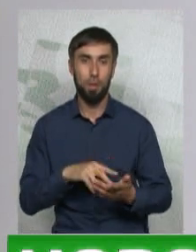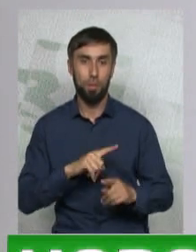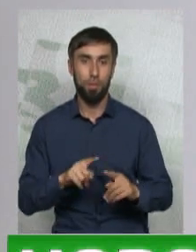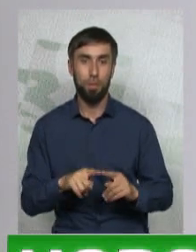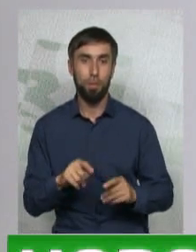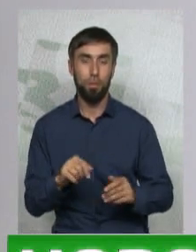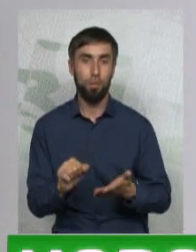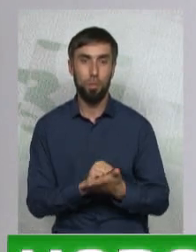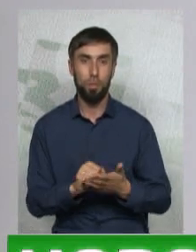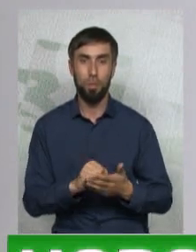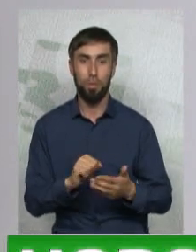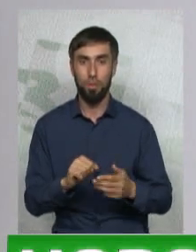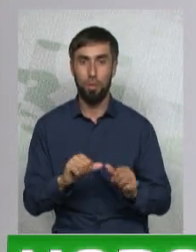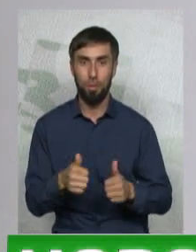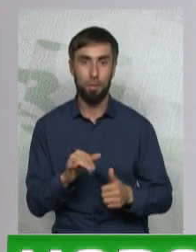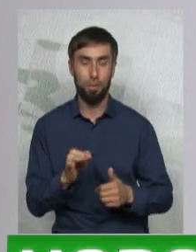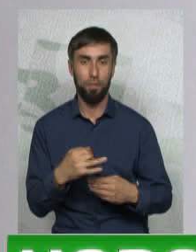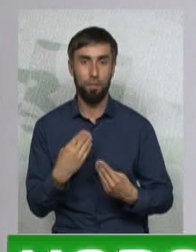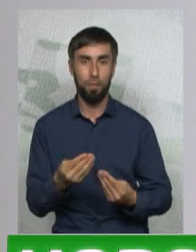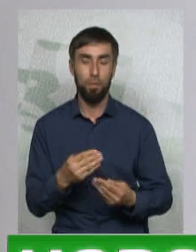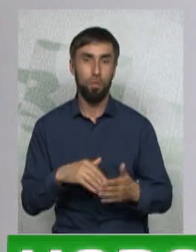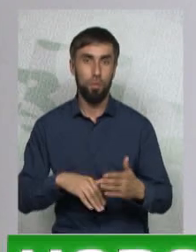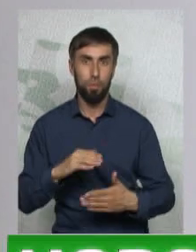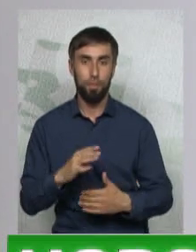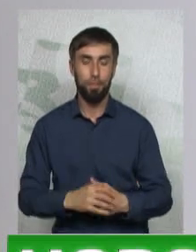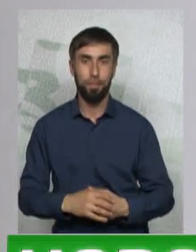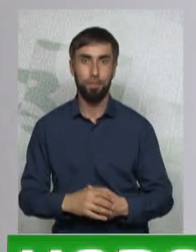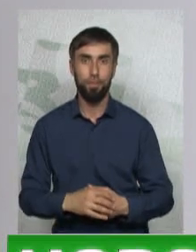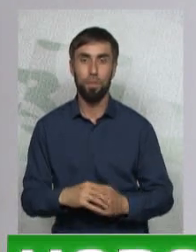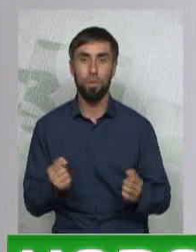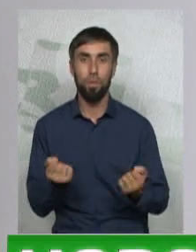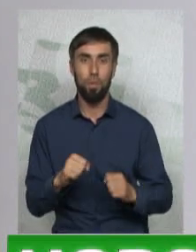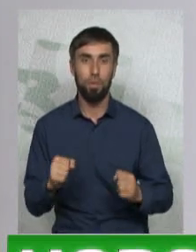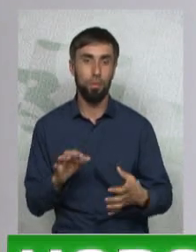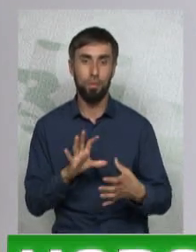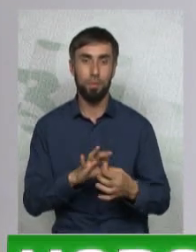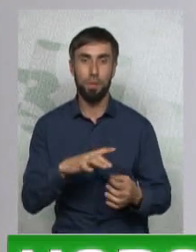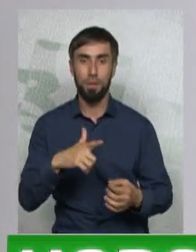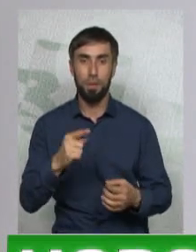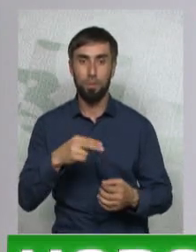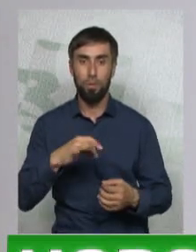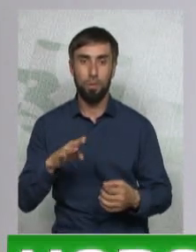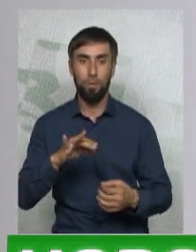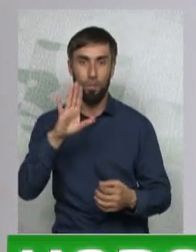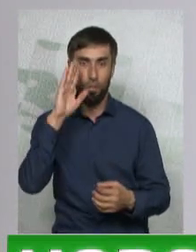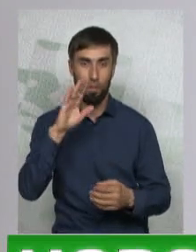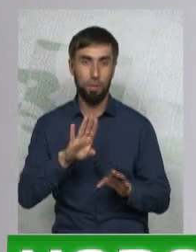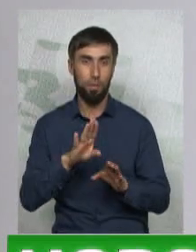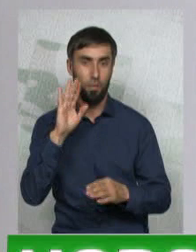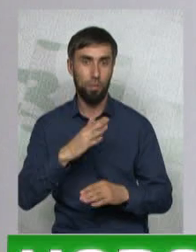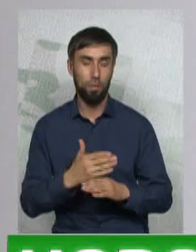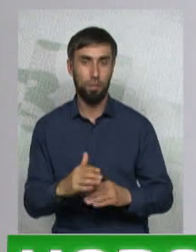документы обрабатываться и выдаваться в ней. Улучшилась скорость подключения к газопроводам, сетям водоснабжения,